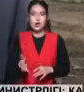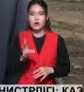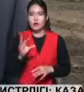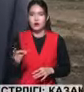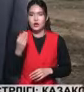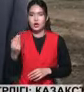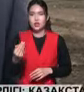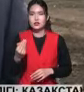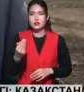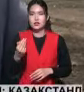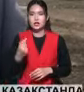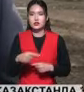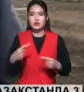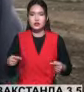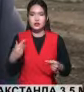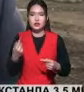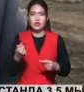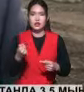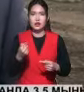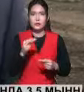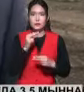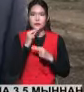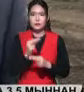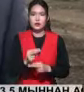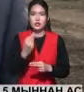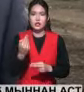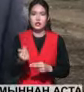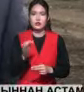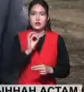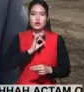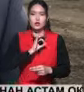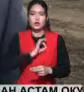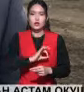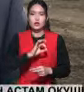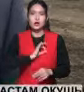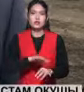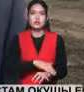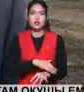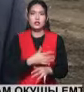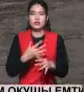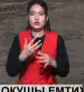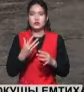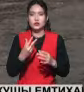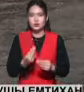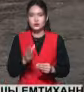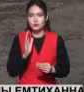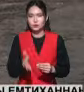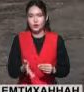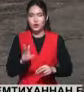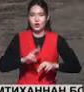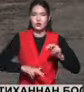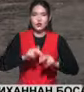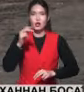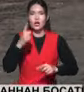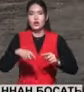бірақ жаңа мердігермен сөйлескенде осы маусым айының аяғына дейін аяқтап қаламыз деген ой бар. Құрылыс жұмыстары